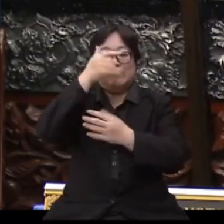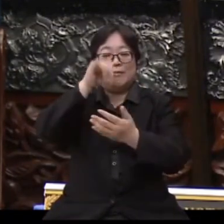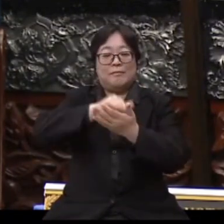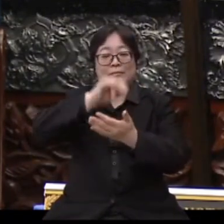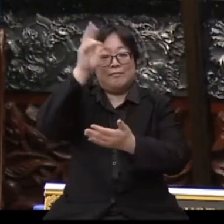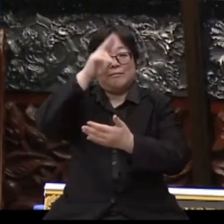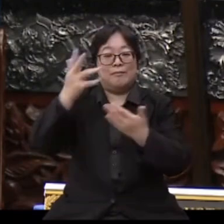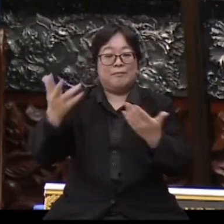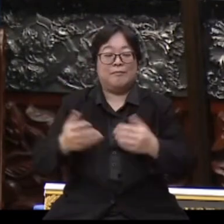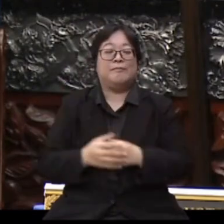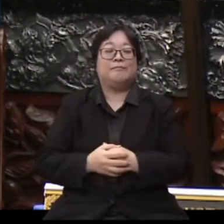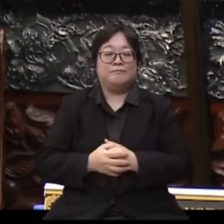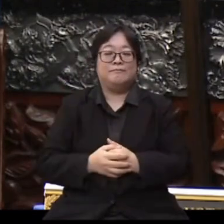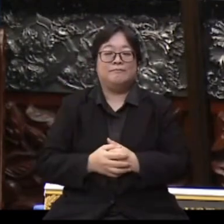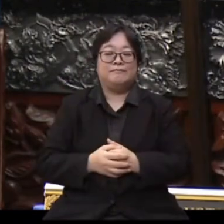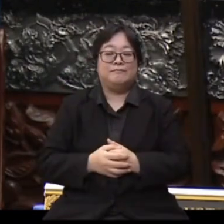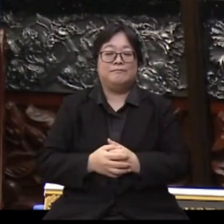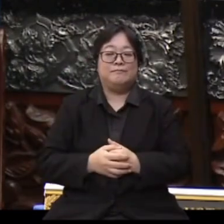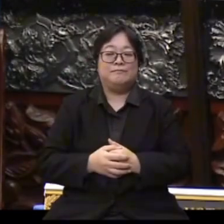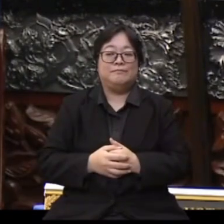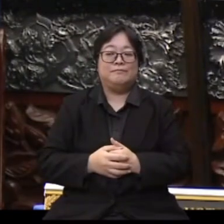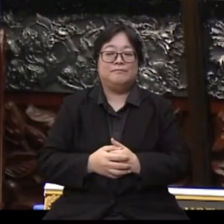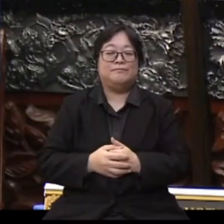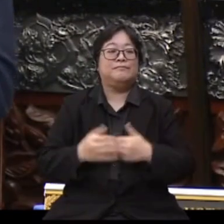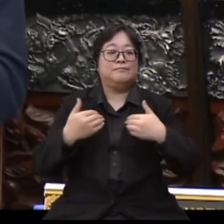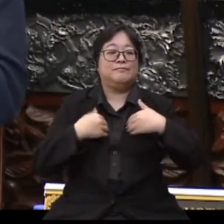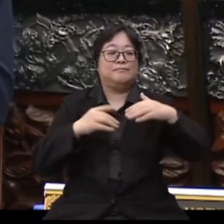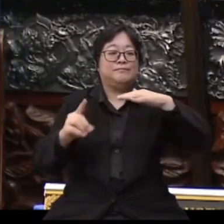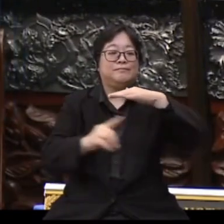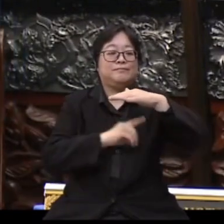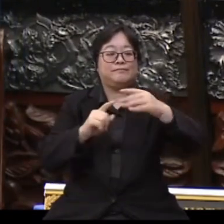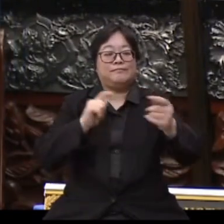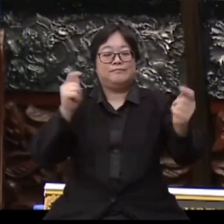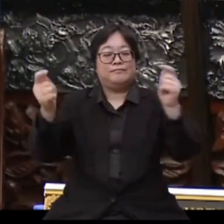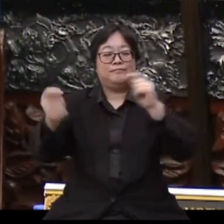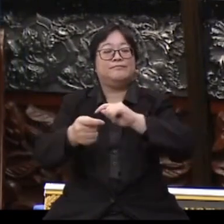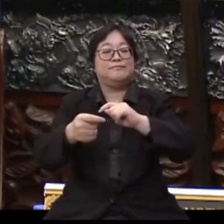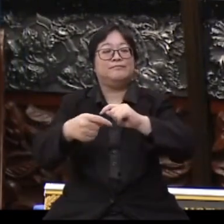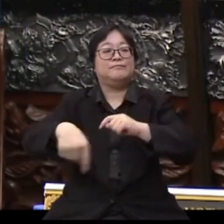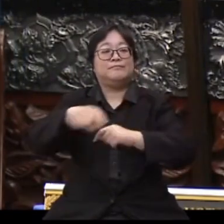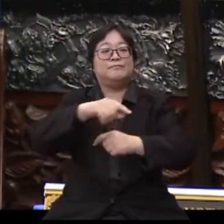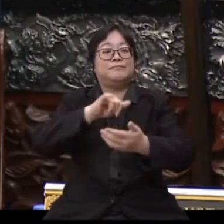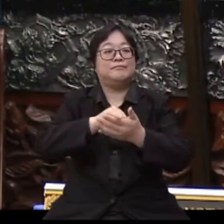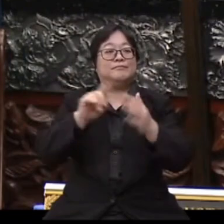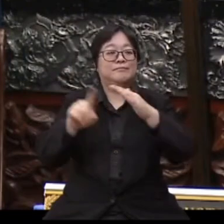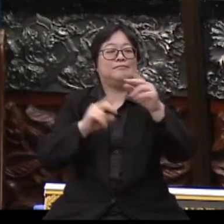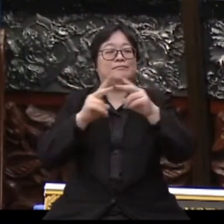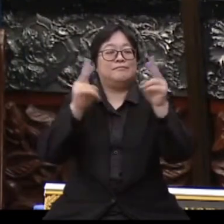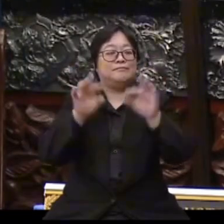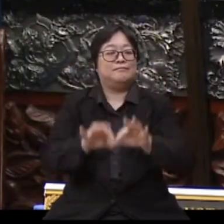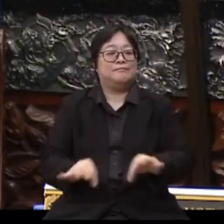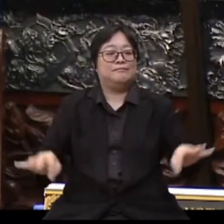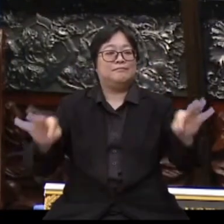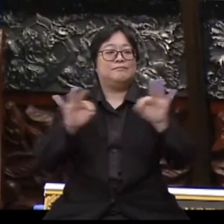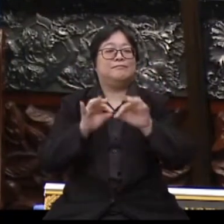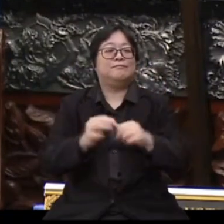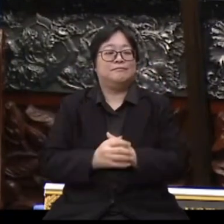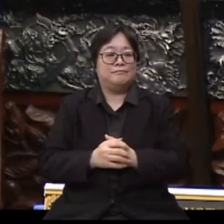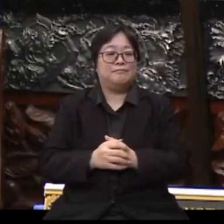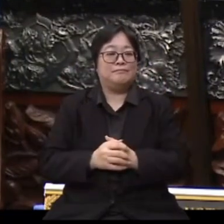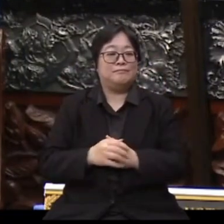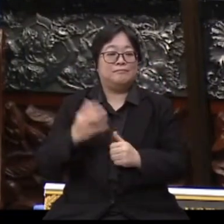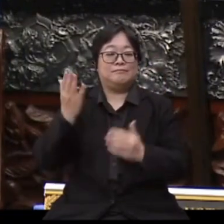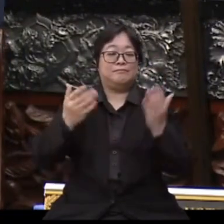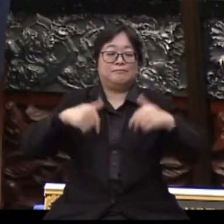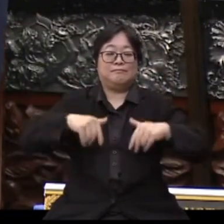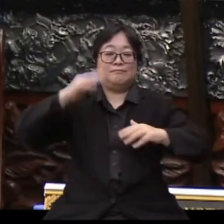kerajaan meletakkan dasar peralihan tenaga sebagai dasar yang sangat penting. Kerana sementara di negara